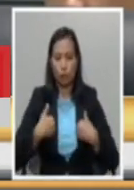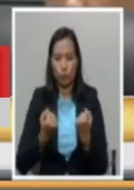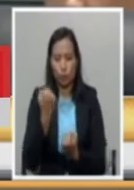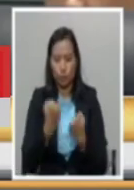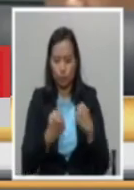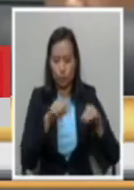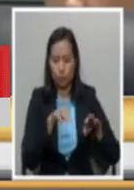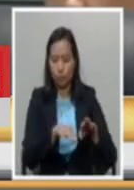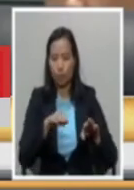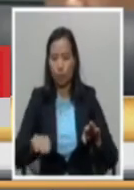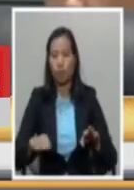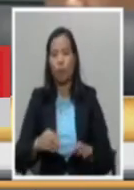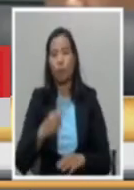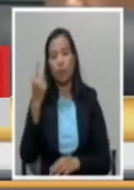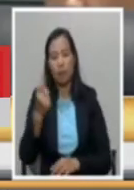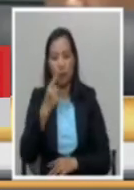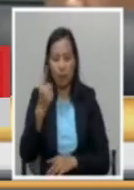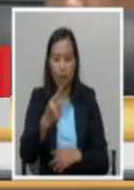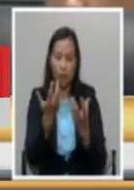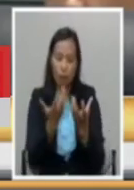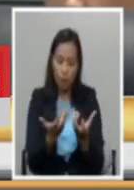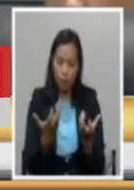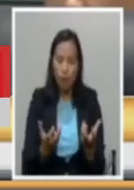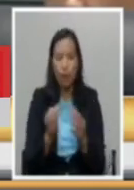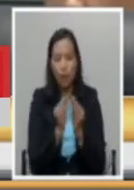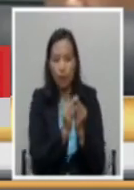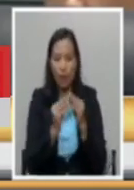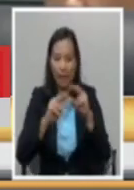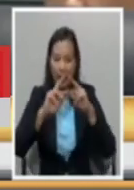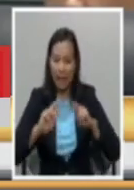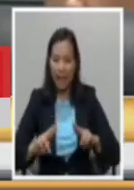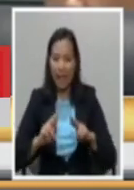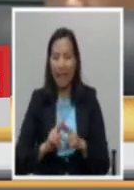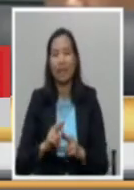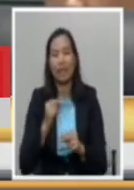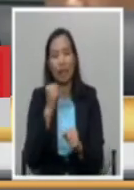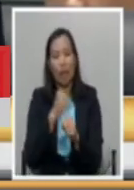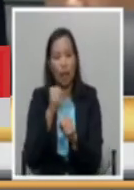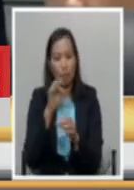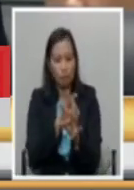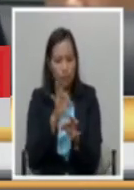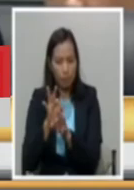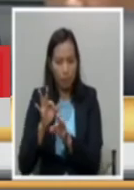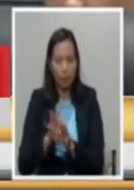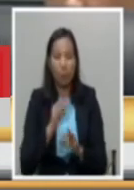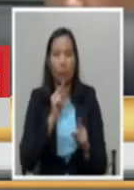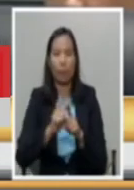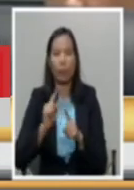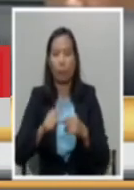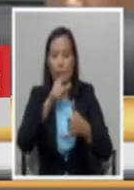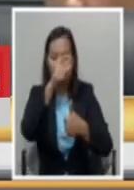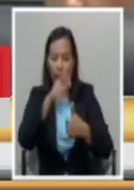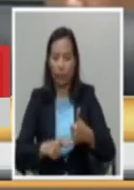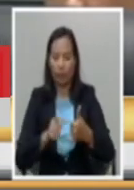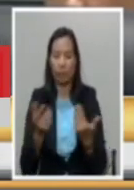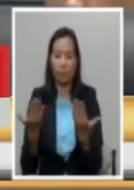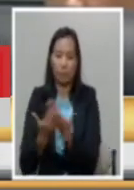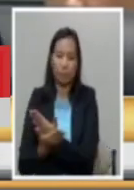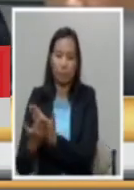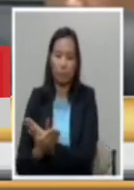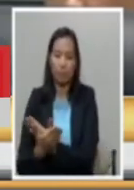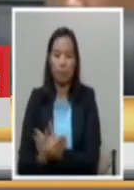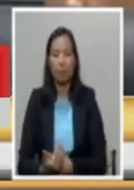ามีช้อปปิ้งมอลล์เขามีศูนย์อาหารเขาทำธุรกรรมทางการเงินเห็นไหมครับว่าวันนี้พฤติกรรมของผู้บริโภคเปลี่ยนไปแล้